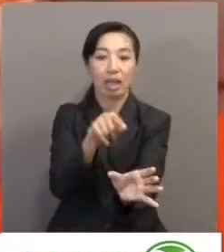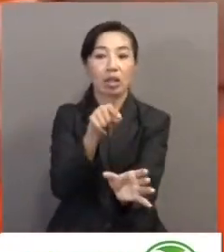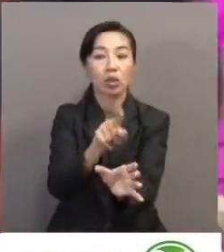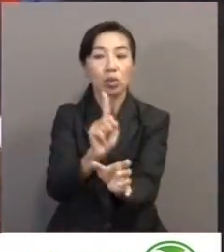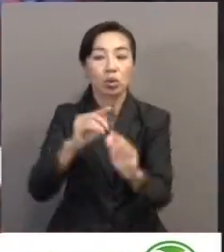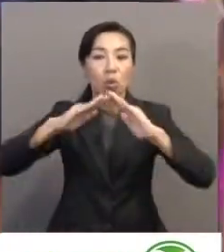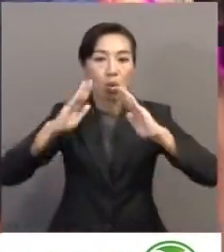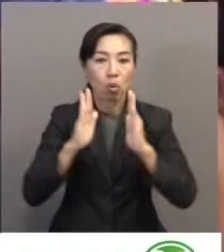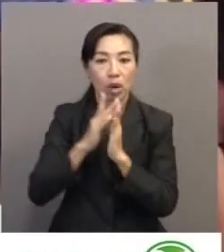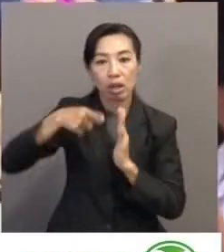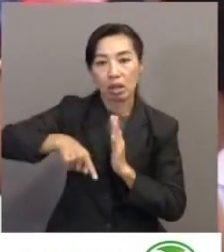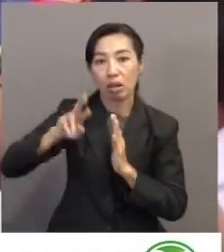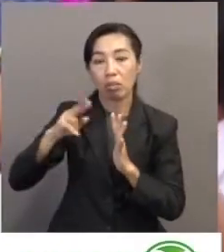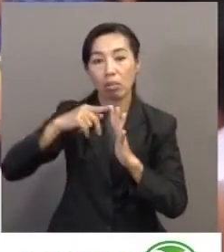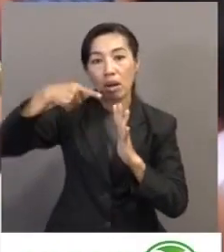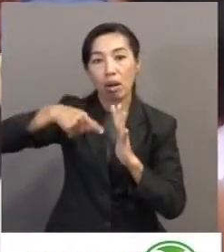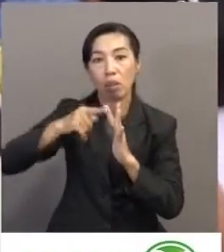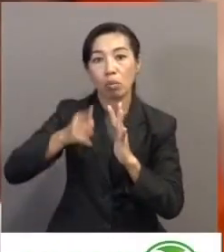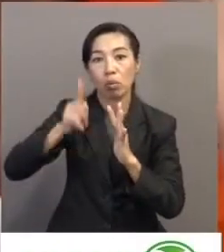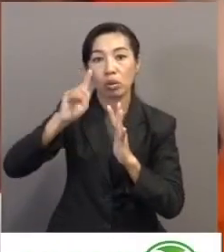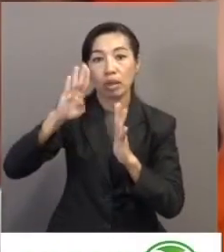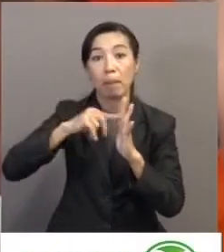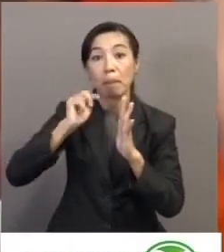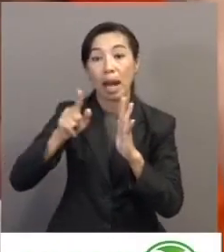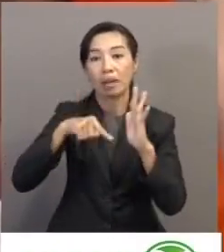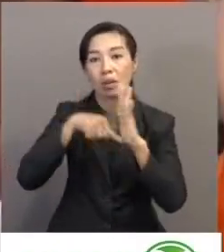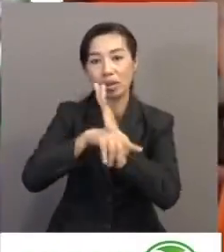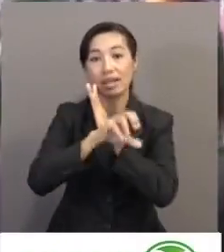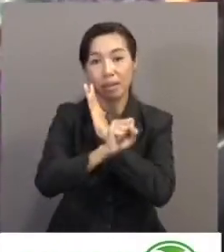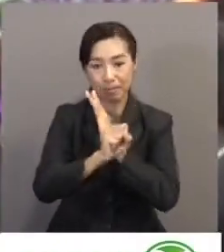รมหาวิหารจังหวัดสระบุรีนั่นแหละจ้